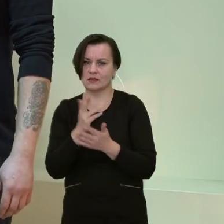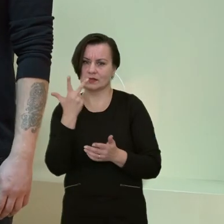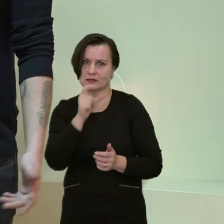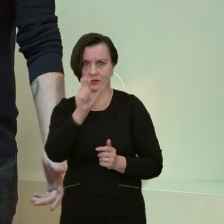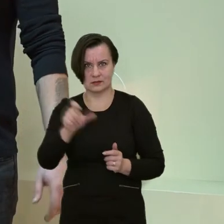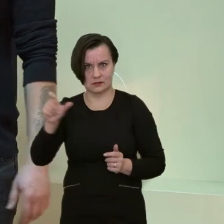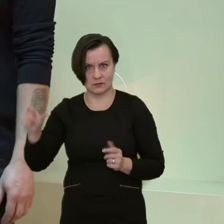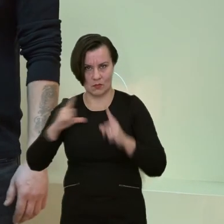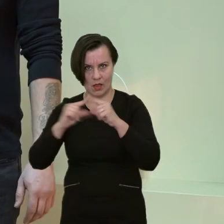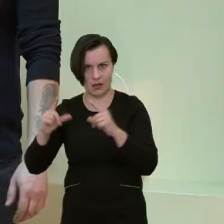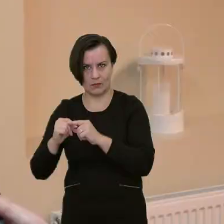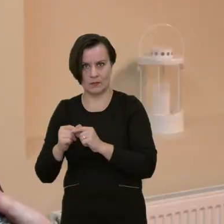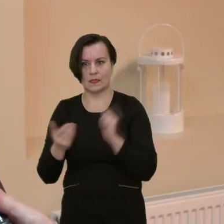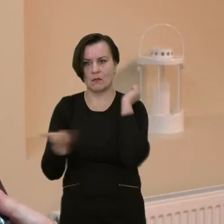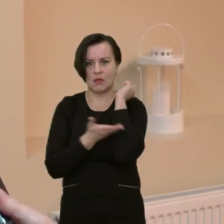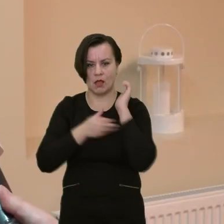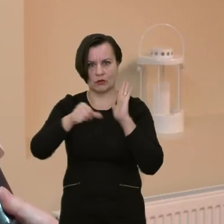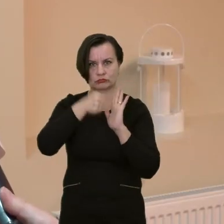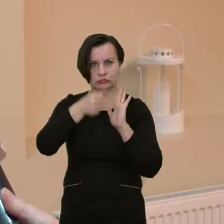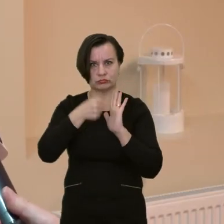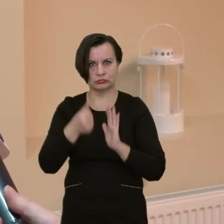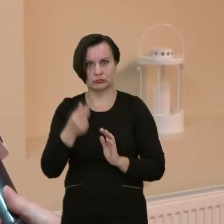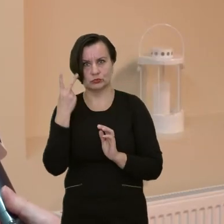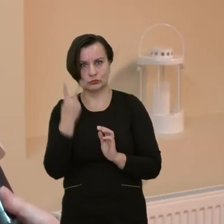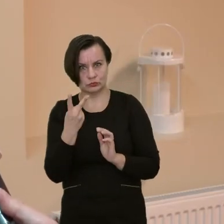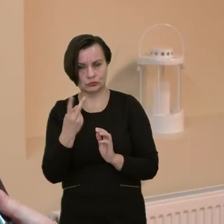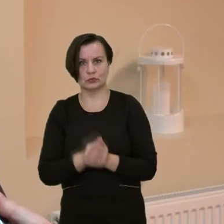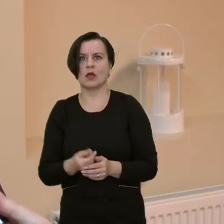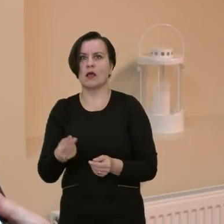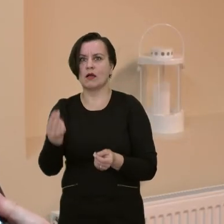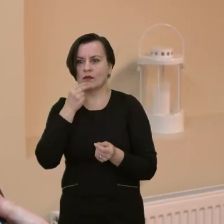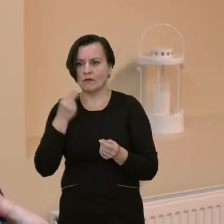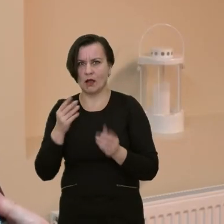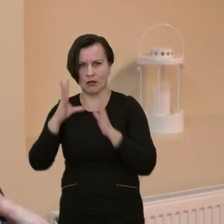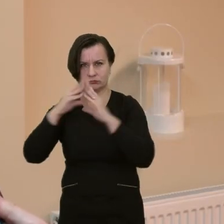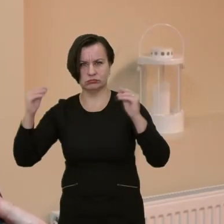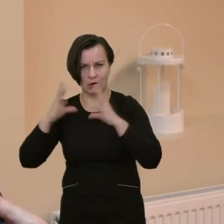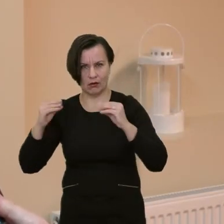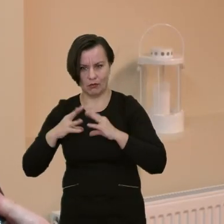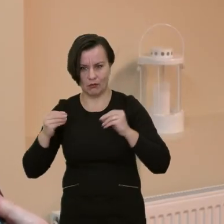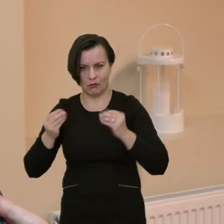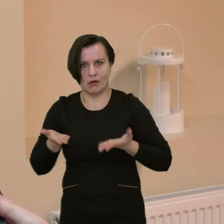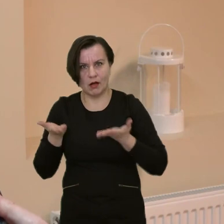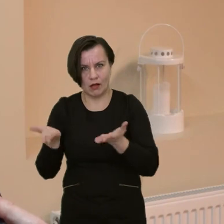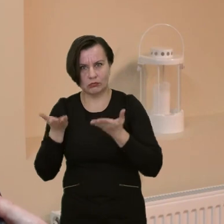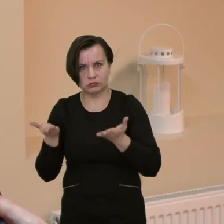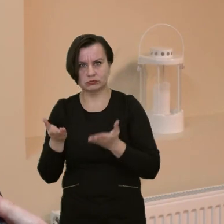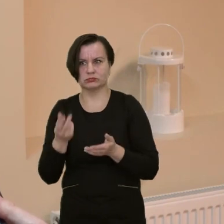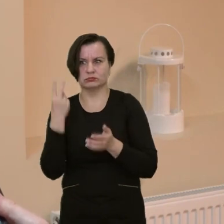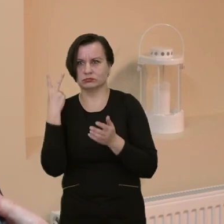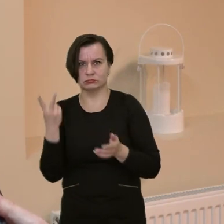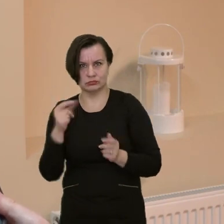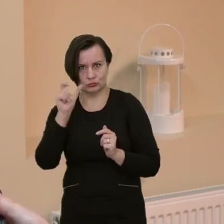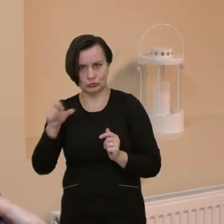Medžių drožybos turime 2, kulinarinio paveldo, būtent šakočių kepimo yra pora žmonių,